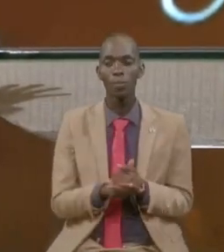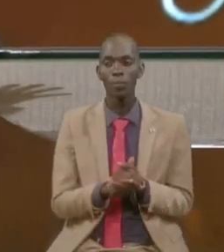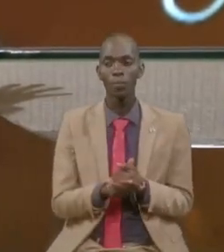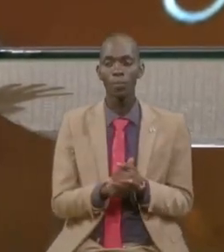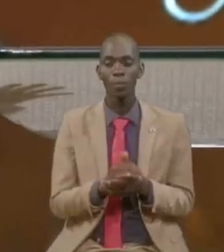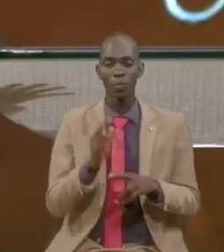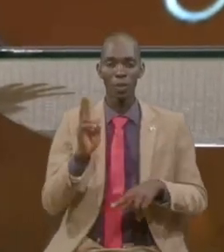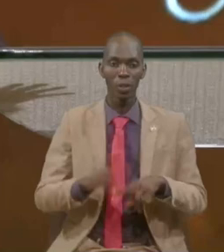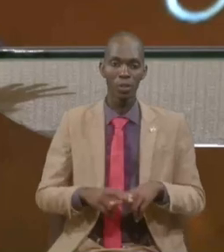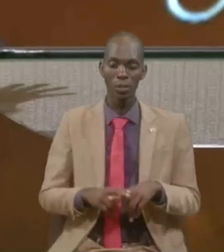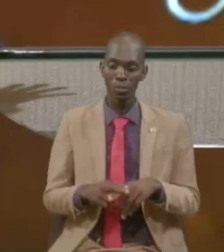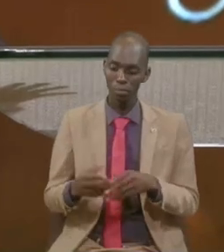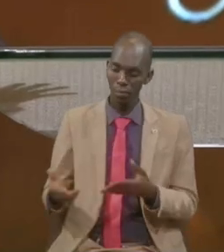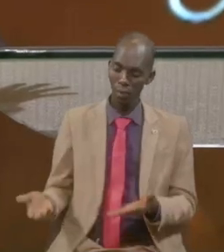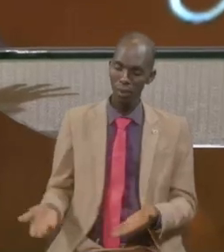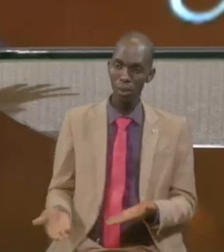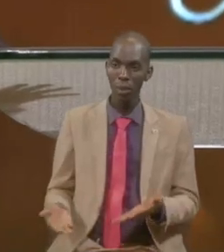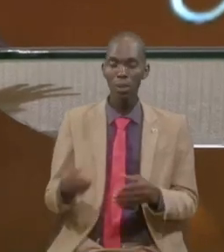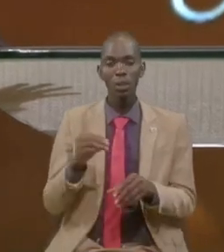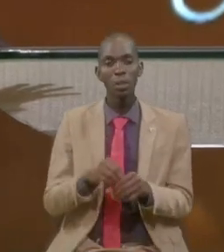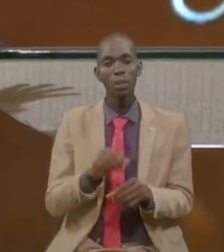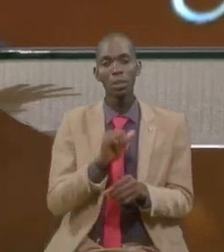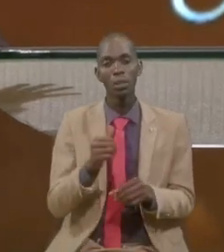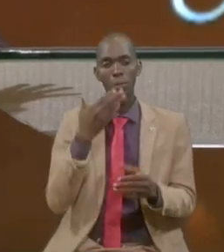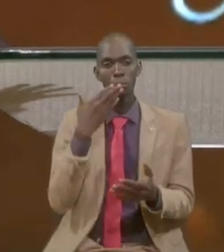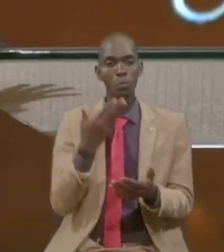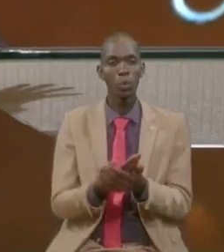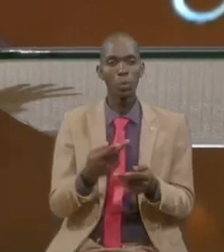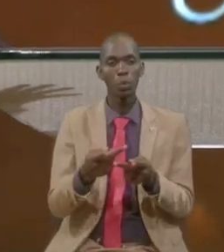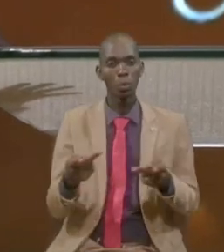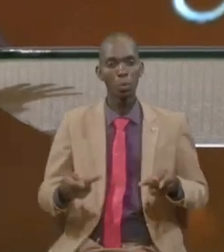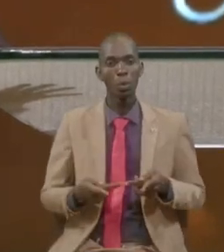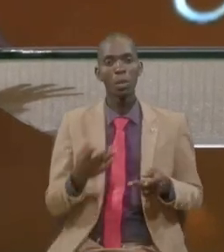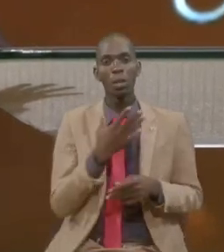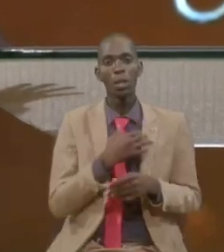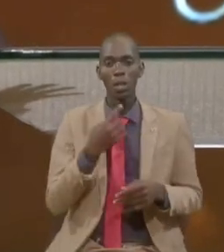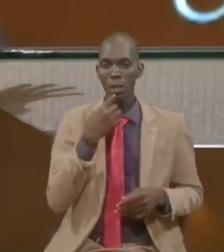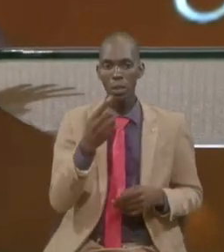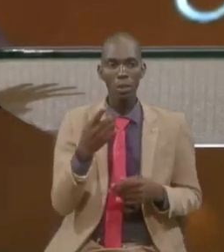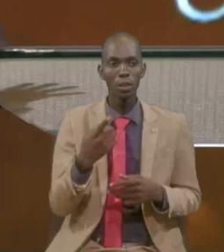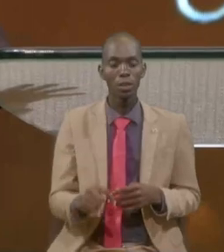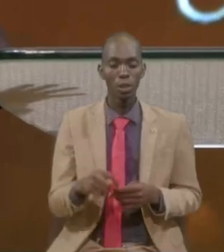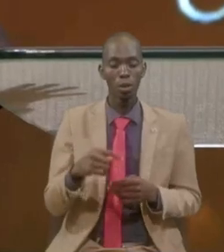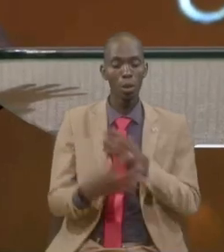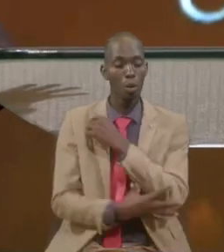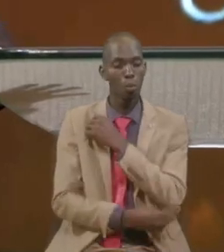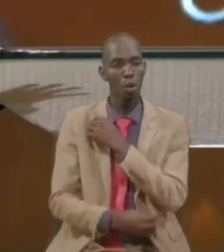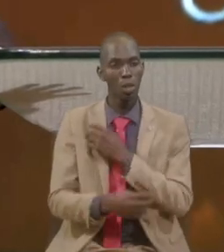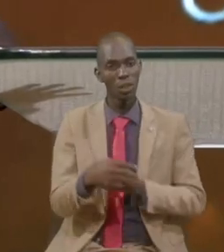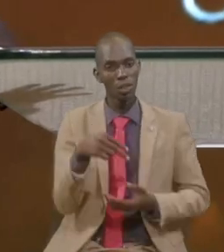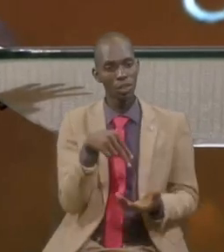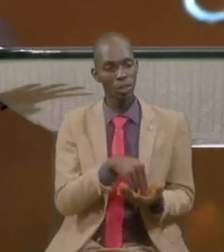toi, assieds-toi ici, à cette place d'honneur. Et si vous dites au